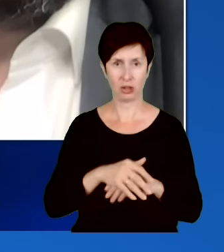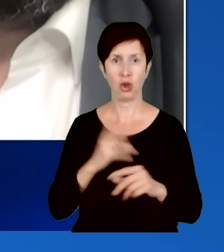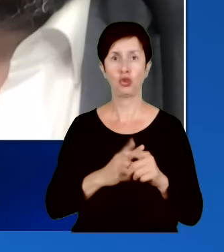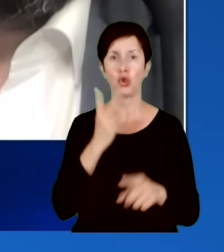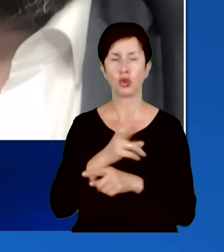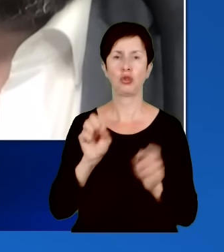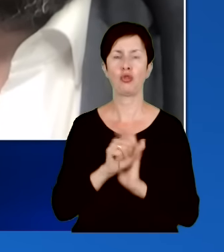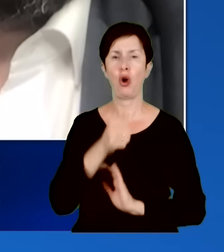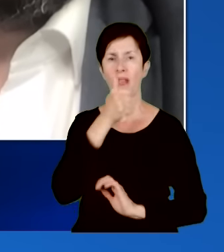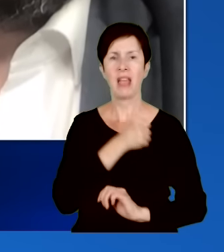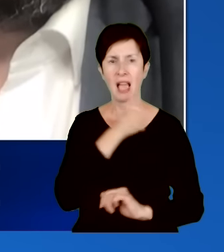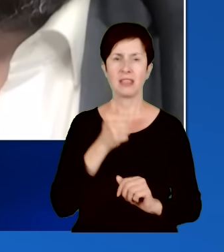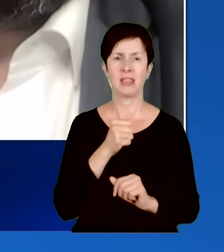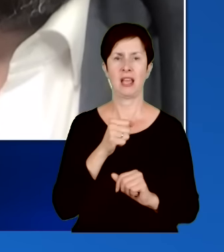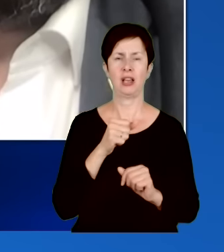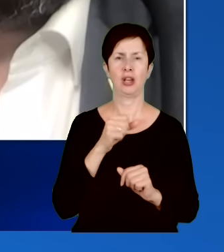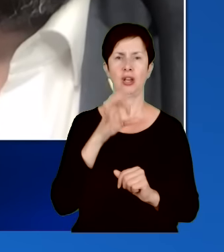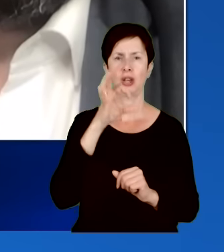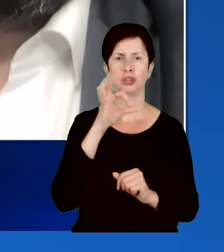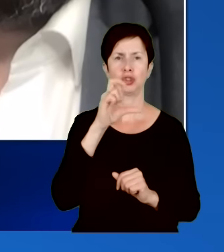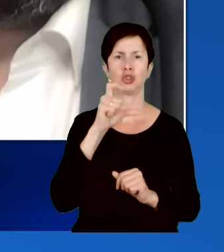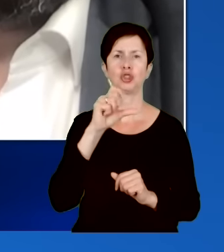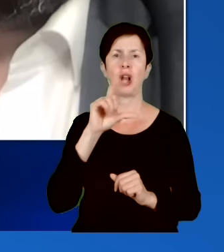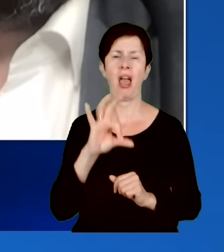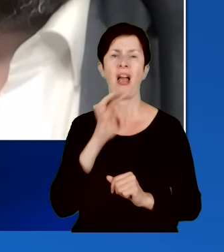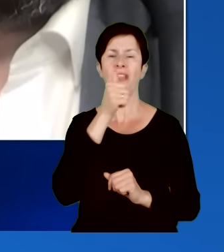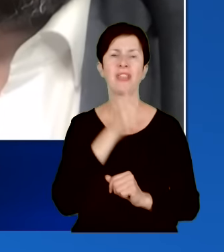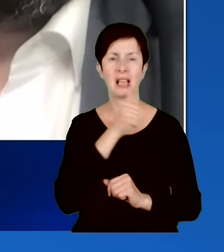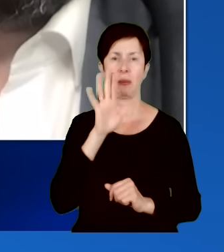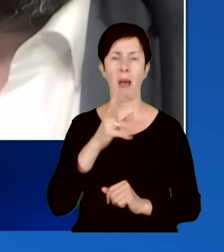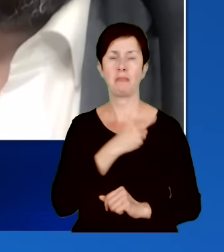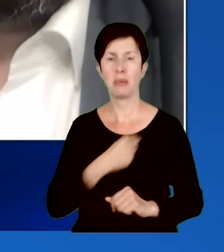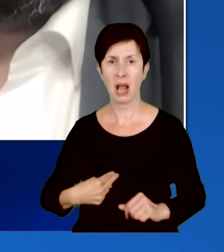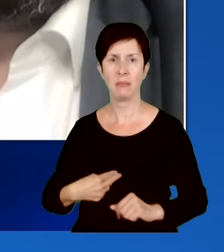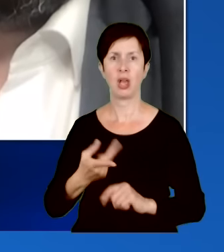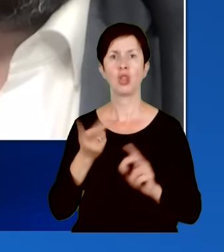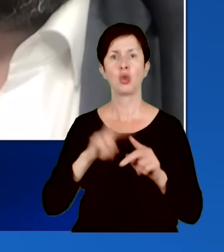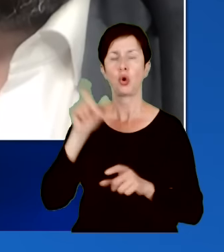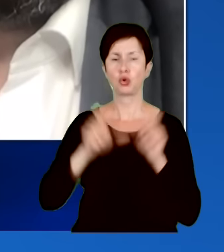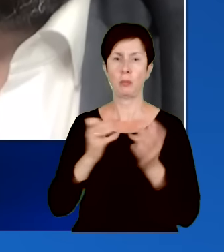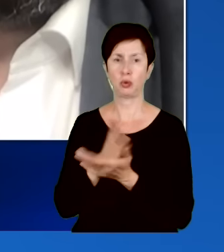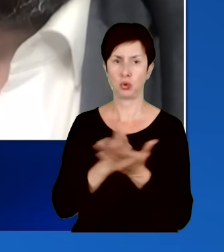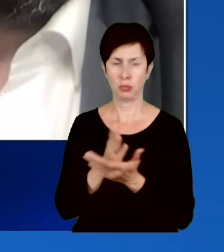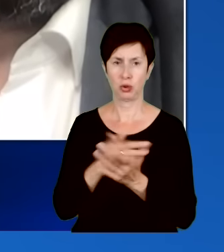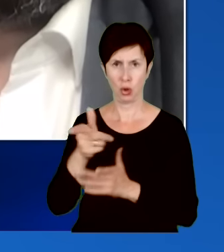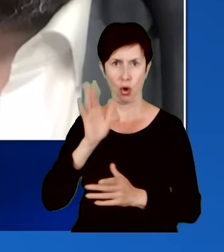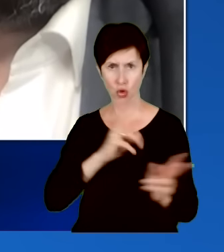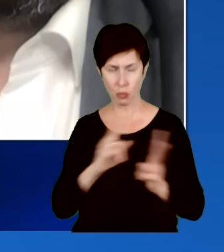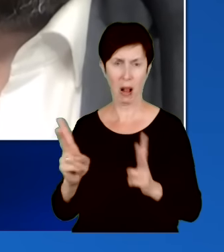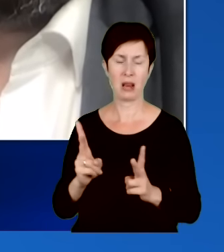tajne ma premier niektórzy ministrowie szefowie służb a muszą przejść normalną